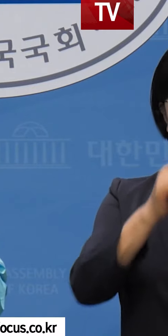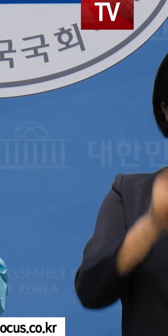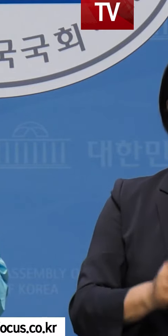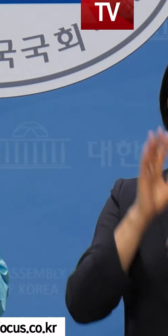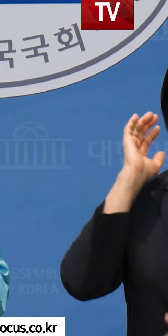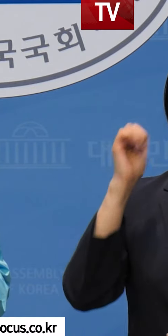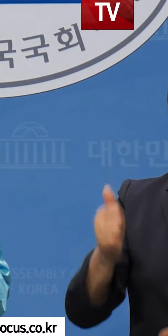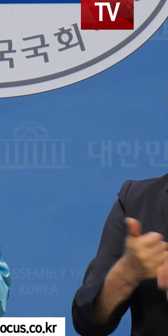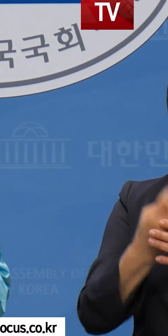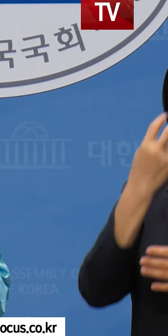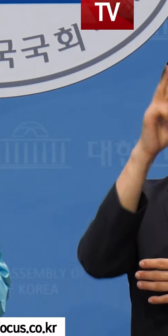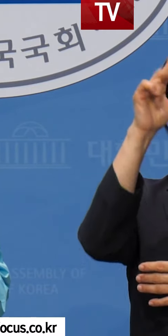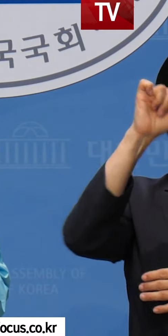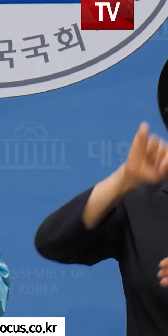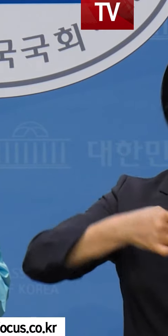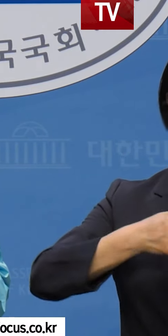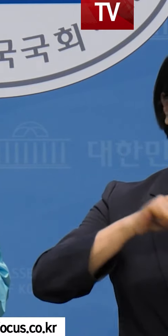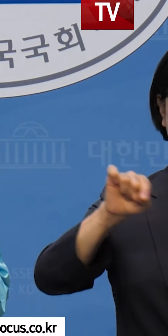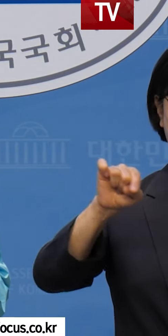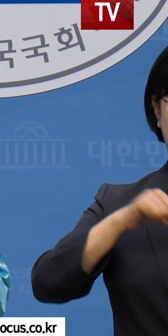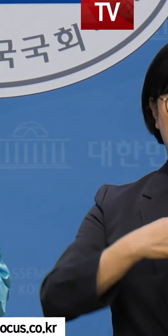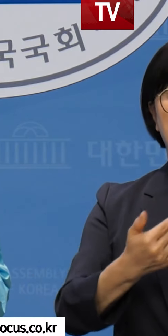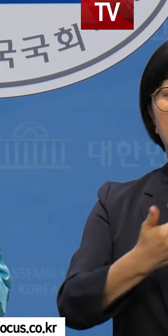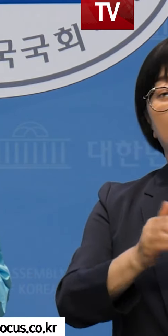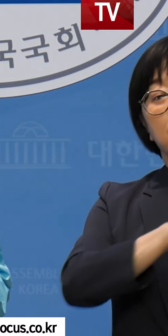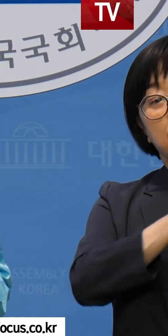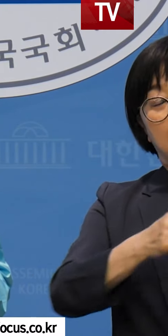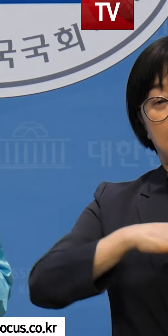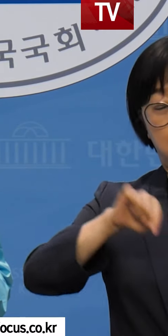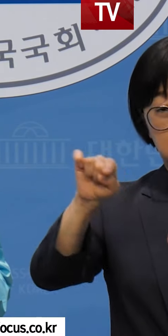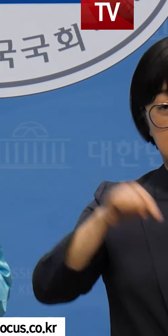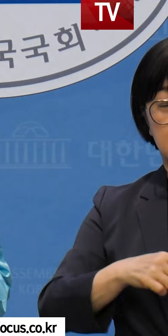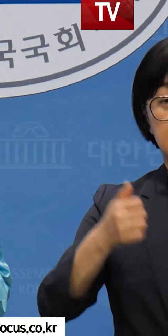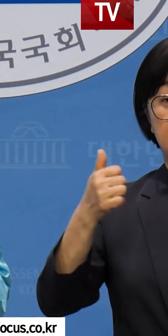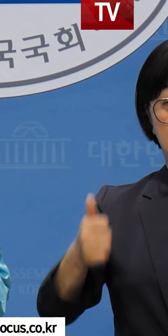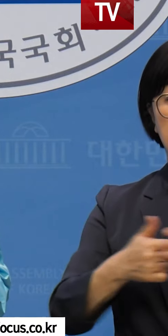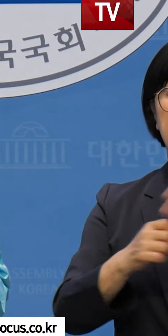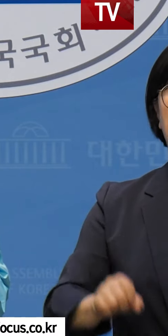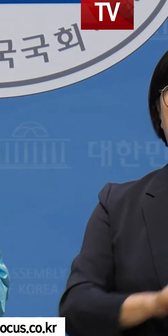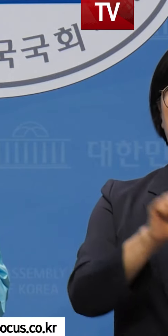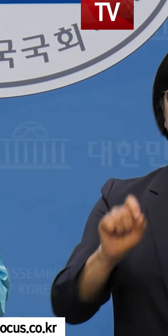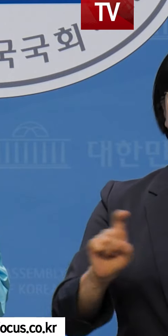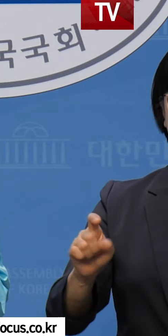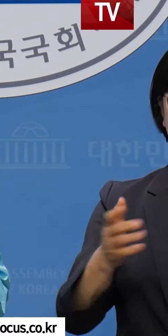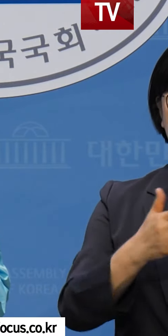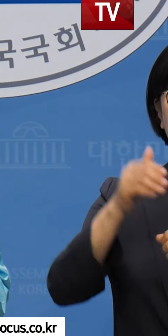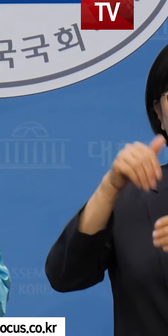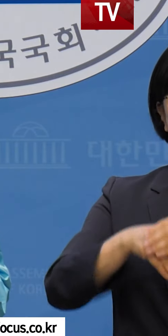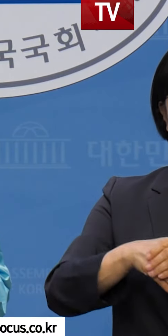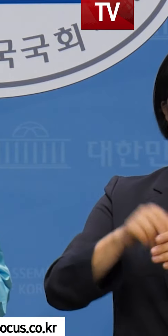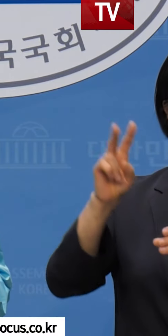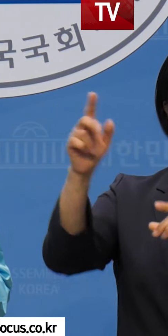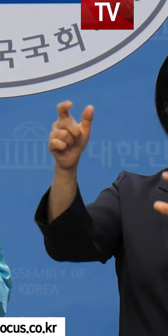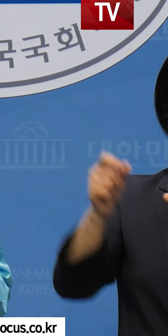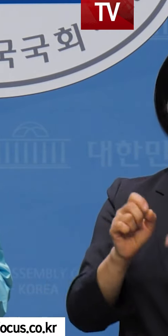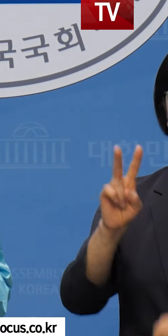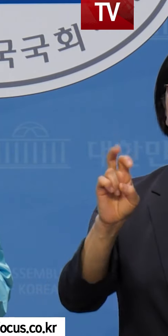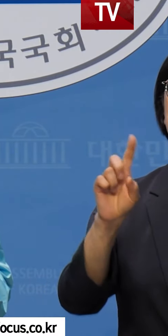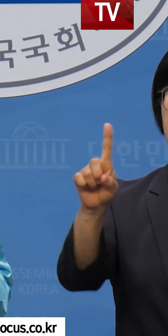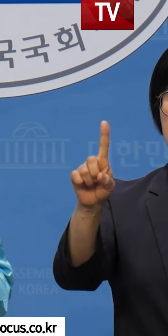윤석열 대통령의 검찰 독재, 거부권 독재를 심판하는 4월 10일 총선이 이제 21일